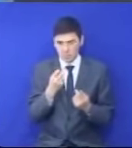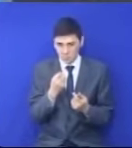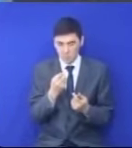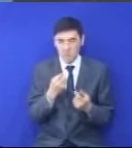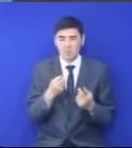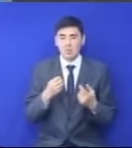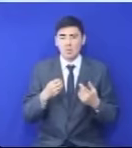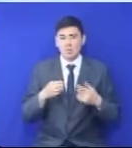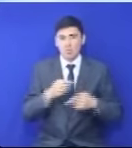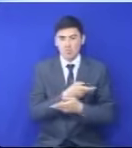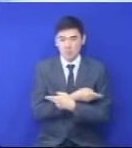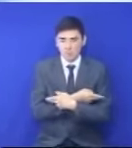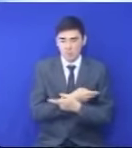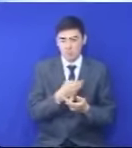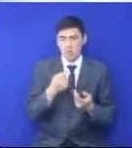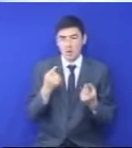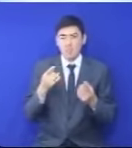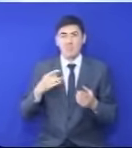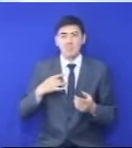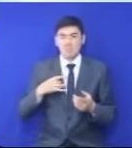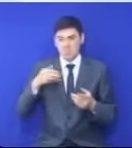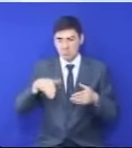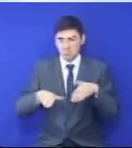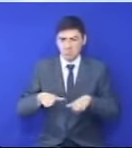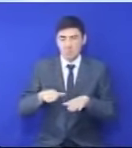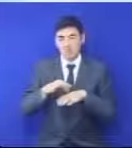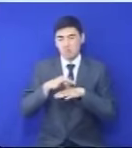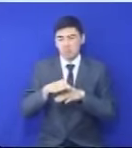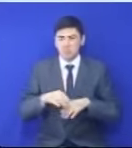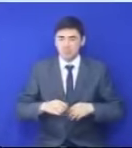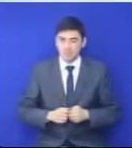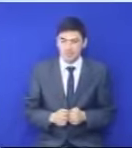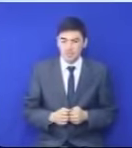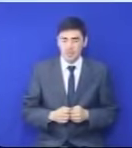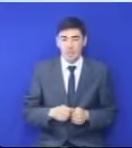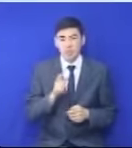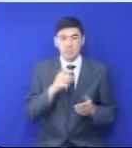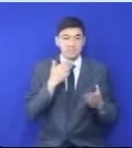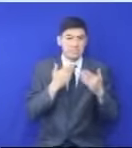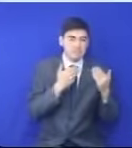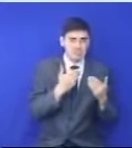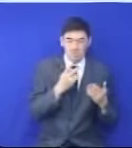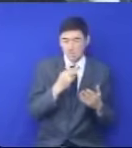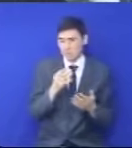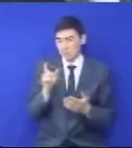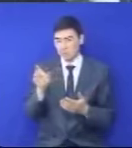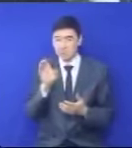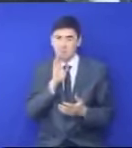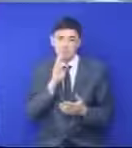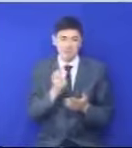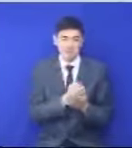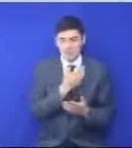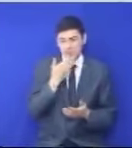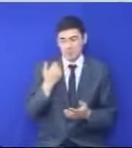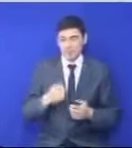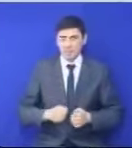футболка, аяғына ақ кроссовка киген. Полиция қызметкерлері жақын маңдағы тұрғындардан сұрастырғанмен әзірге нәтиже жоқ.